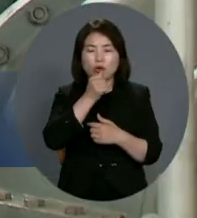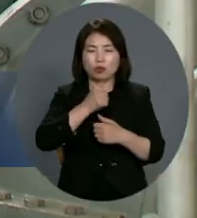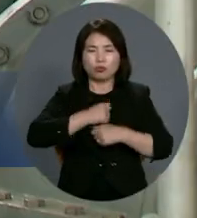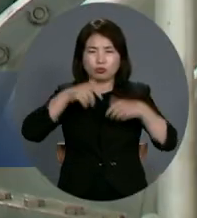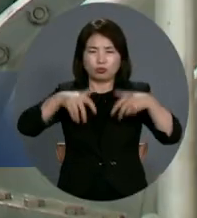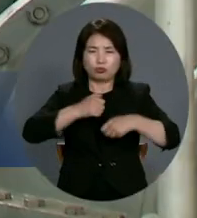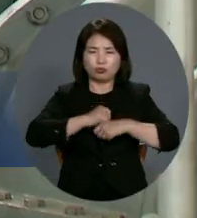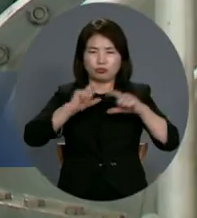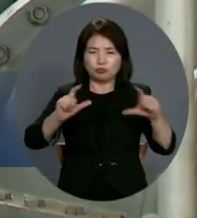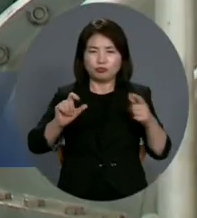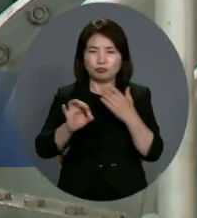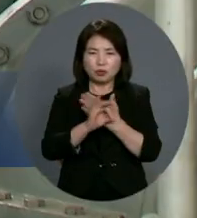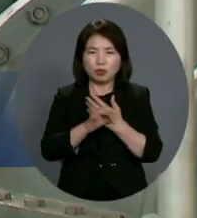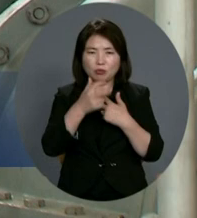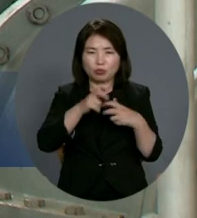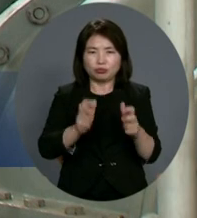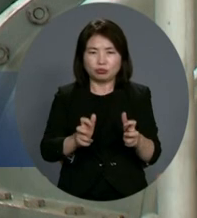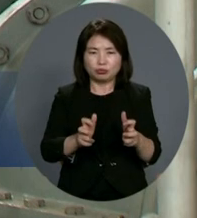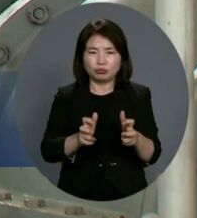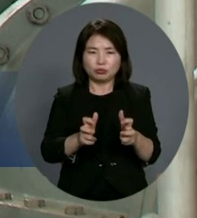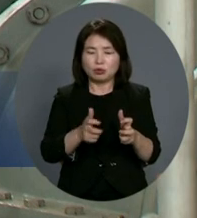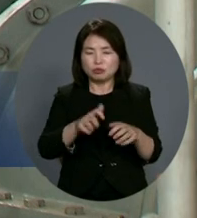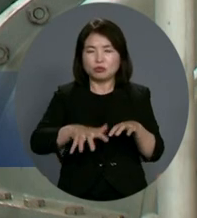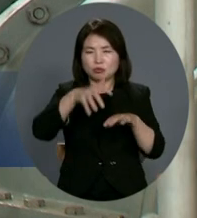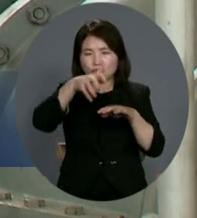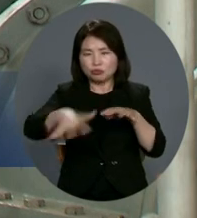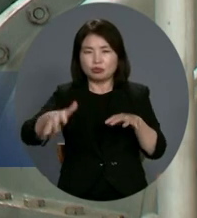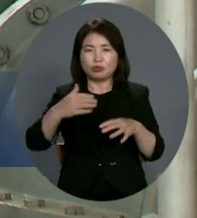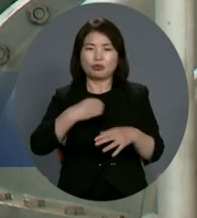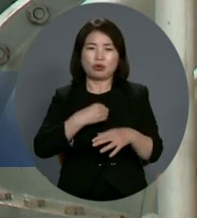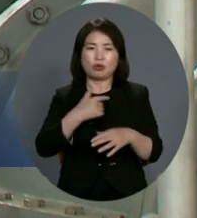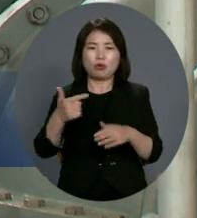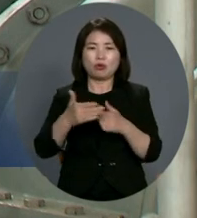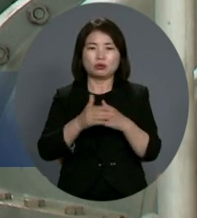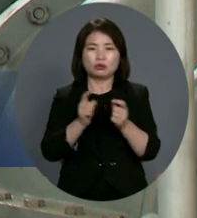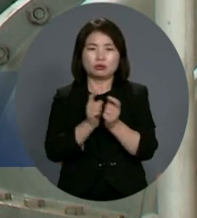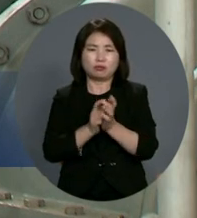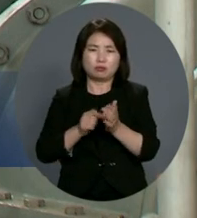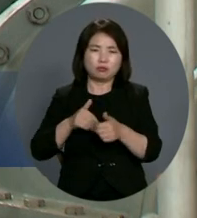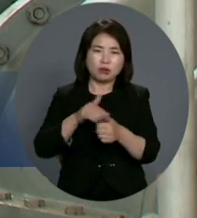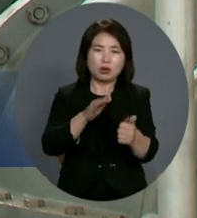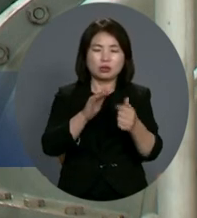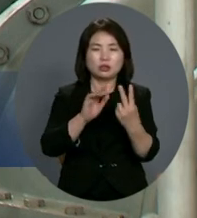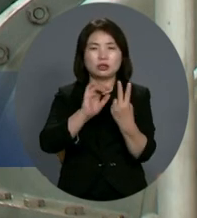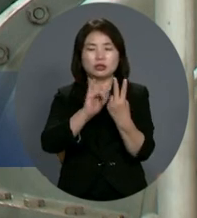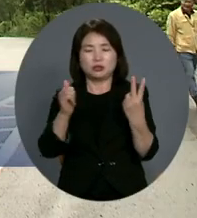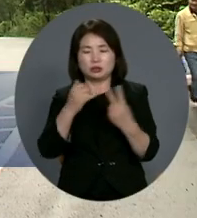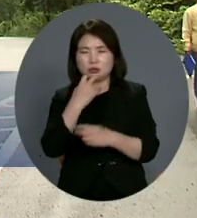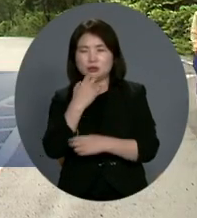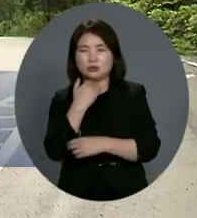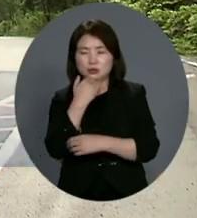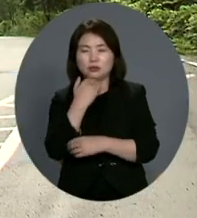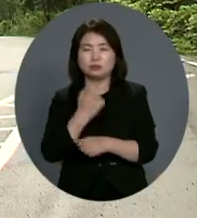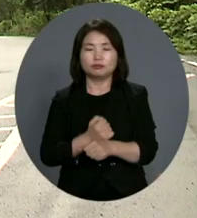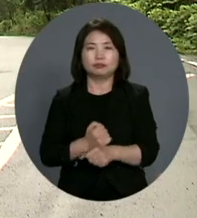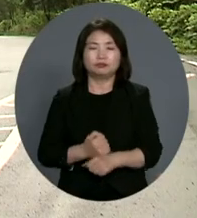배수장 시설물은 재시설이기 때문에 직원이 현장이 급파가 되고 2인이 대기하고